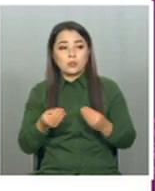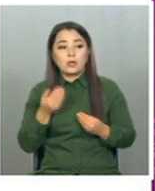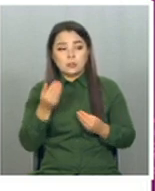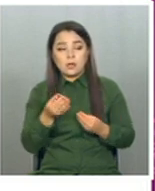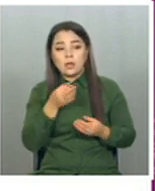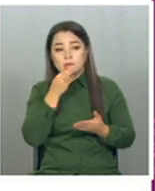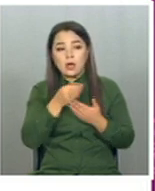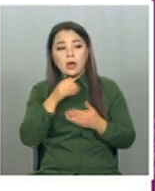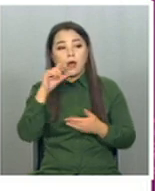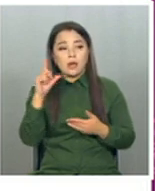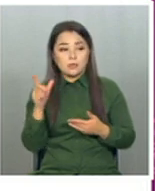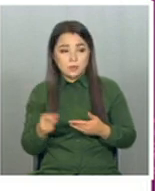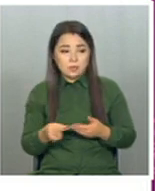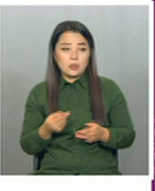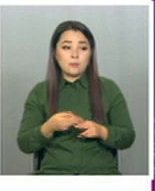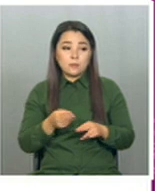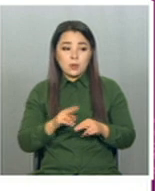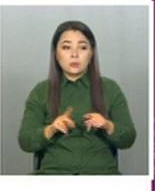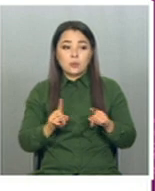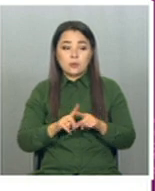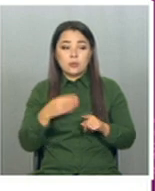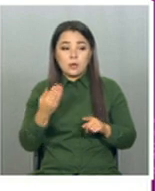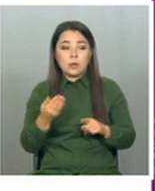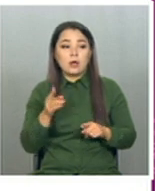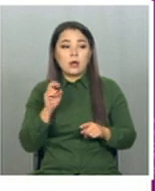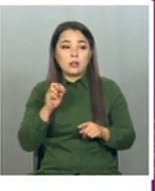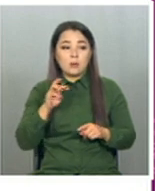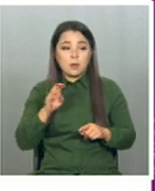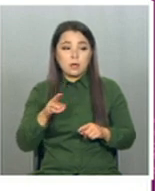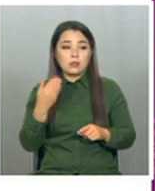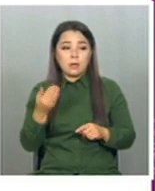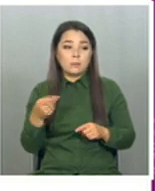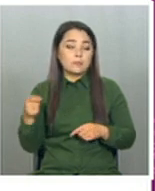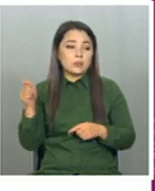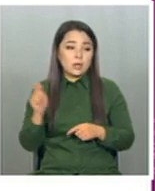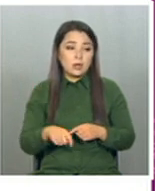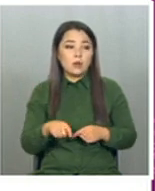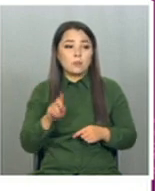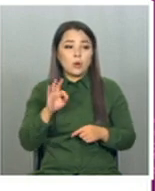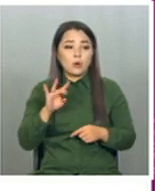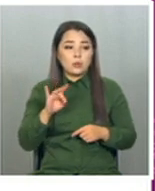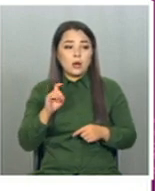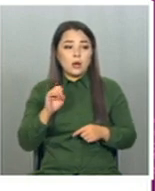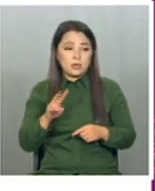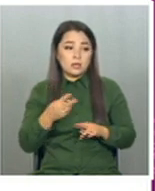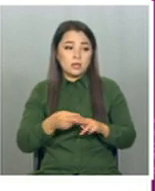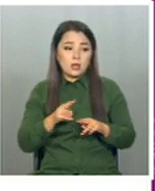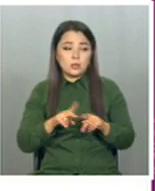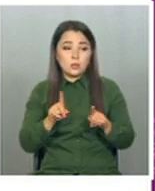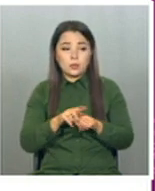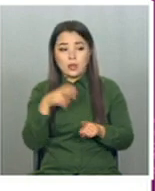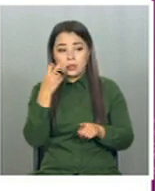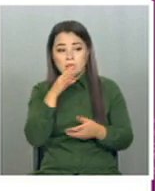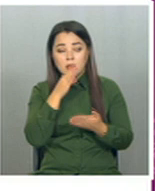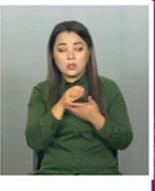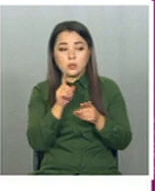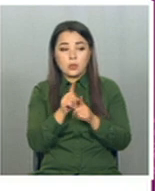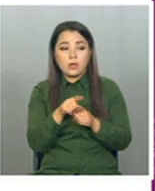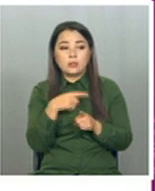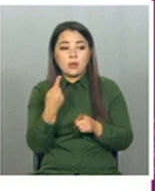айымдай. Қалмақтың бөрі ханы келгенде, соқыр бұрыл байталға, сонда бір жайдақ